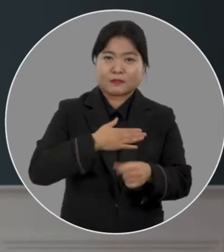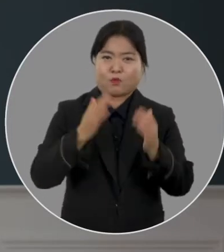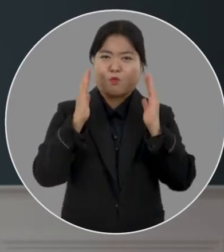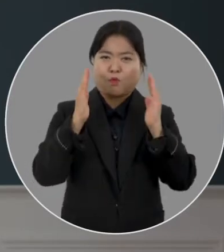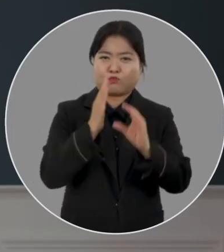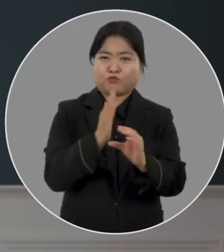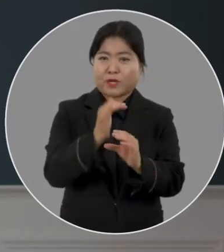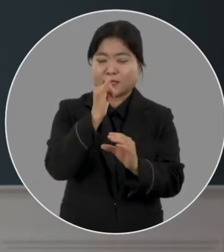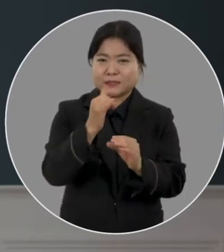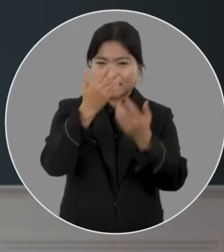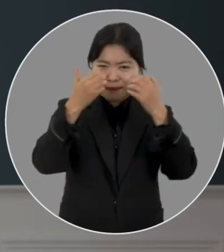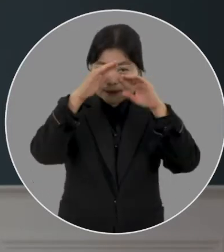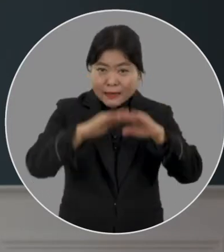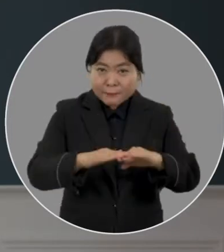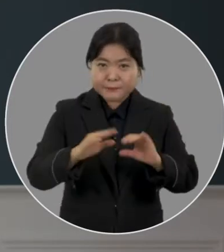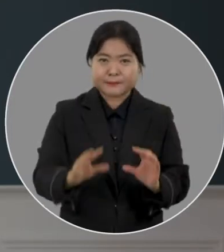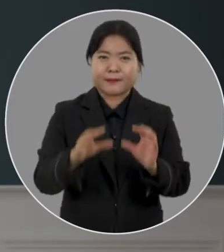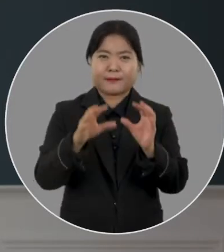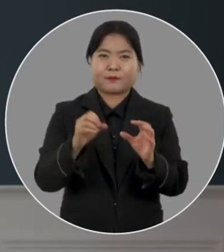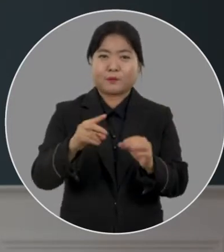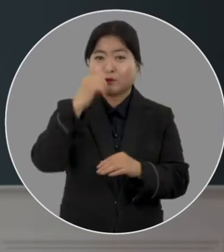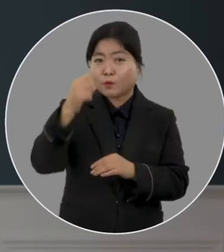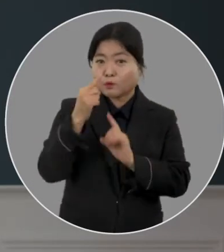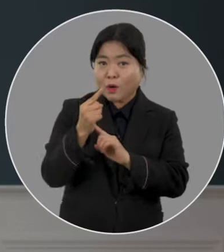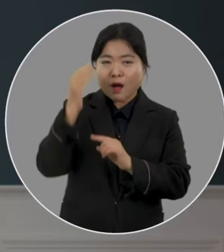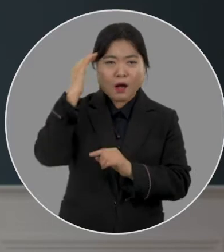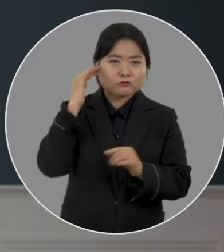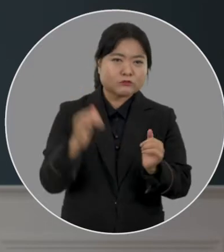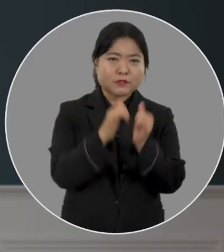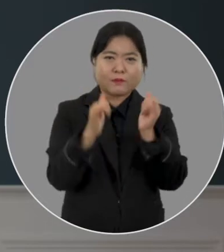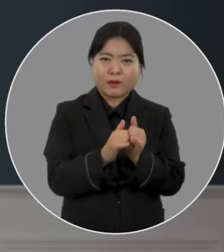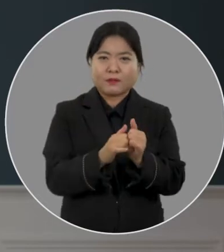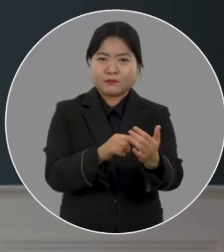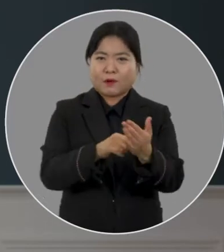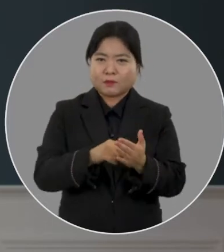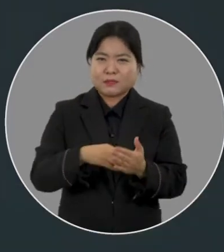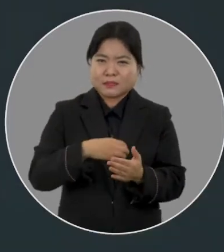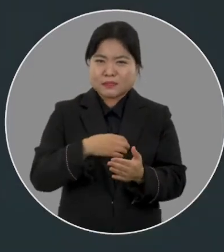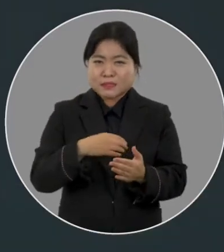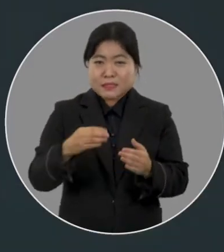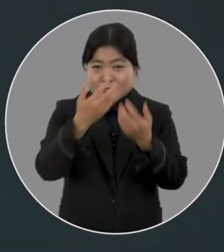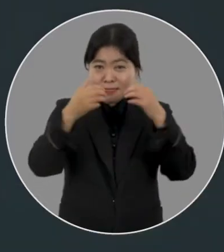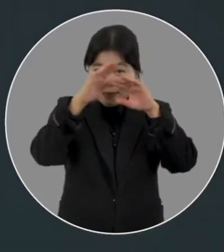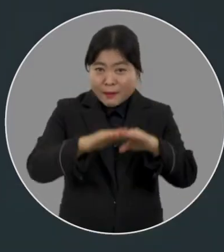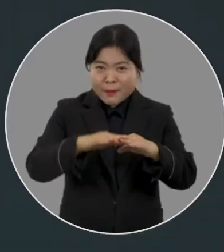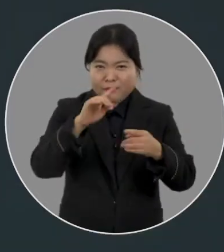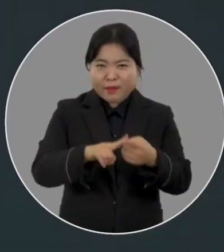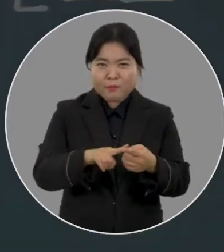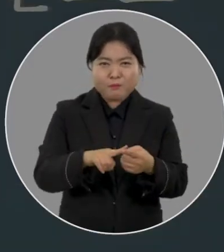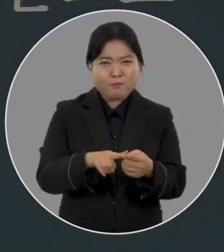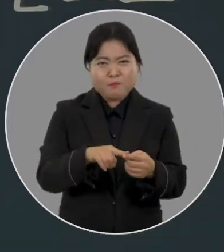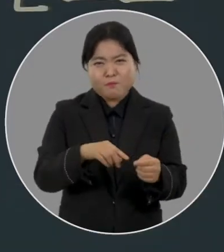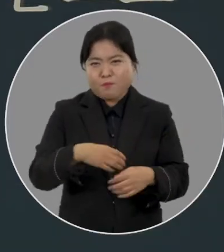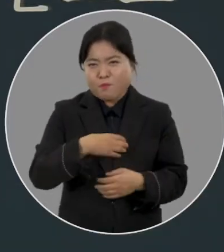있는 이슬람 세계의 또 서구와 우리 사회에서 만연하고 있는 이슬람 포비아 문제를 어떤 혐오와